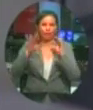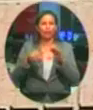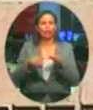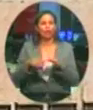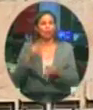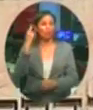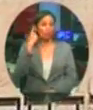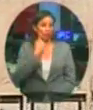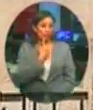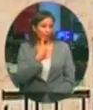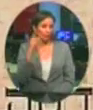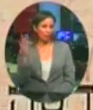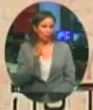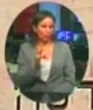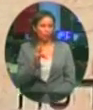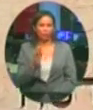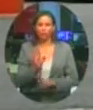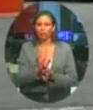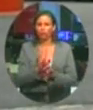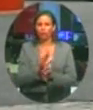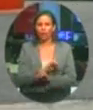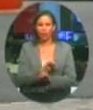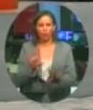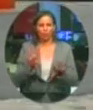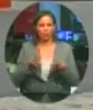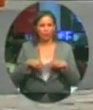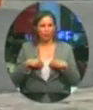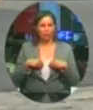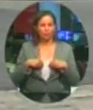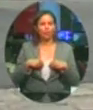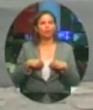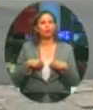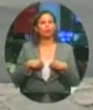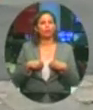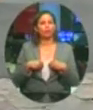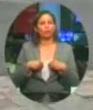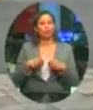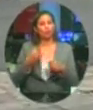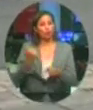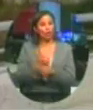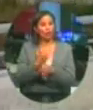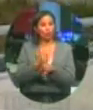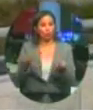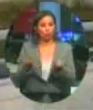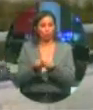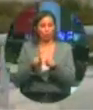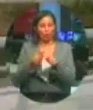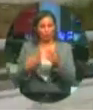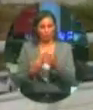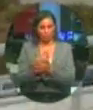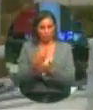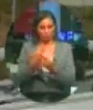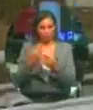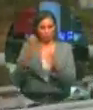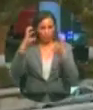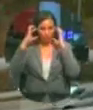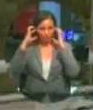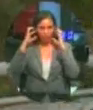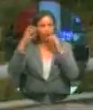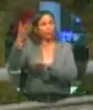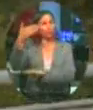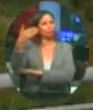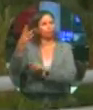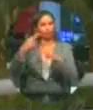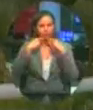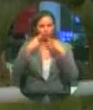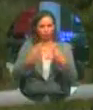נגדו, ואיסור הפעלת המחלקה במתכונת החדשה שלה בבית החולים הדסה. היום המדינה השיבה לעותרים לקראת